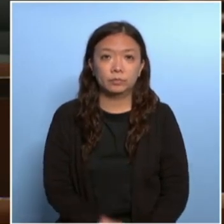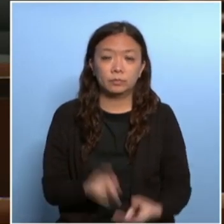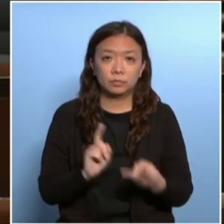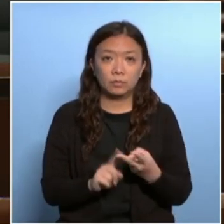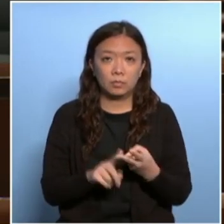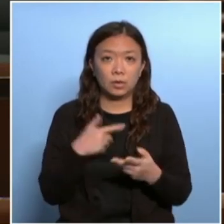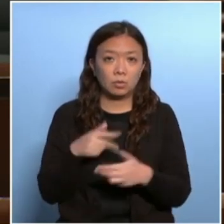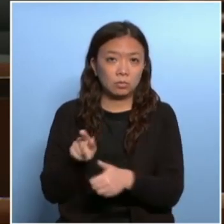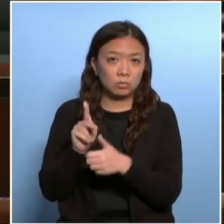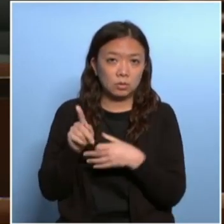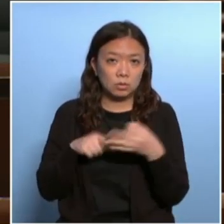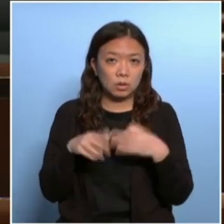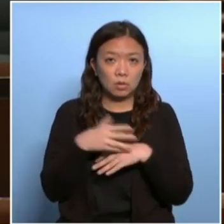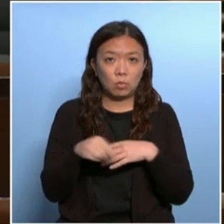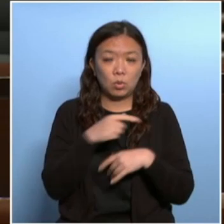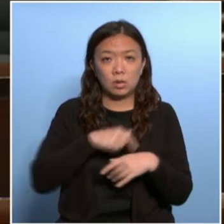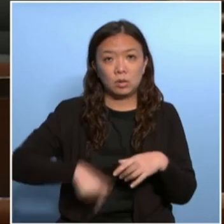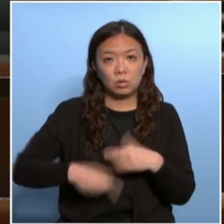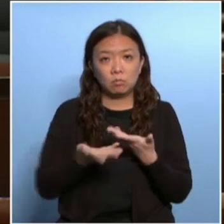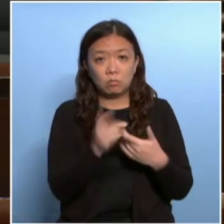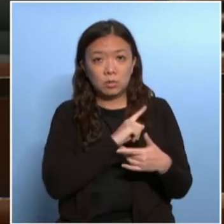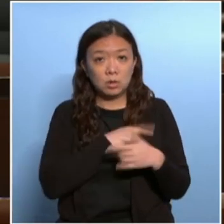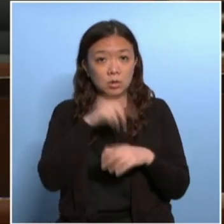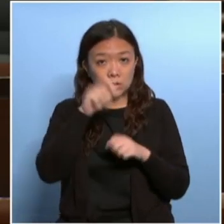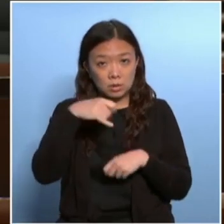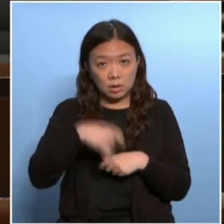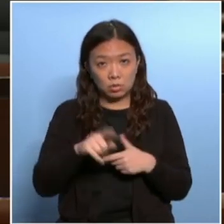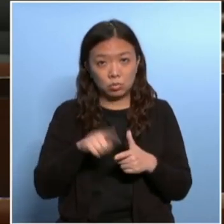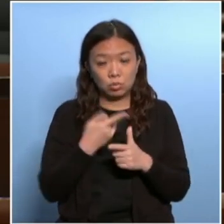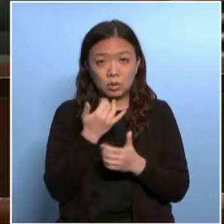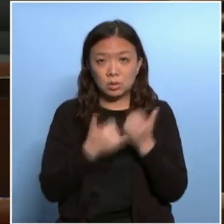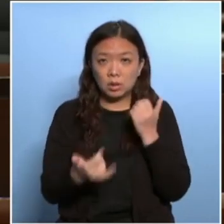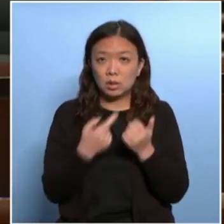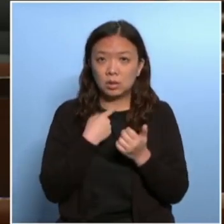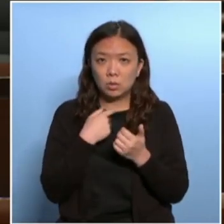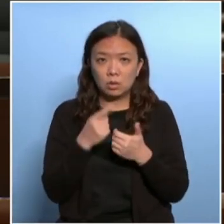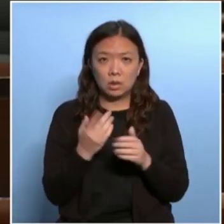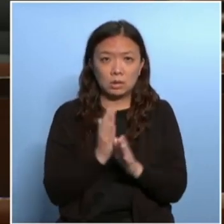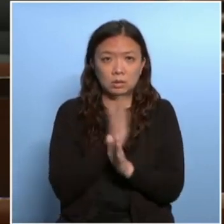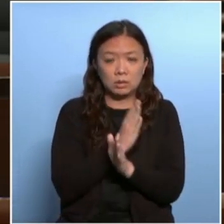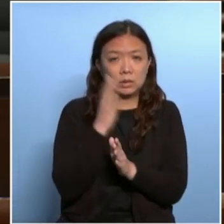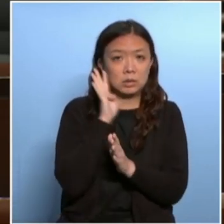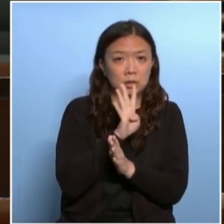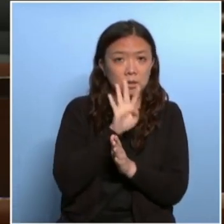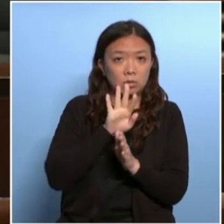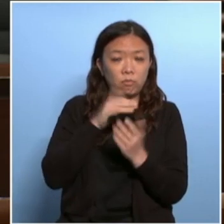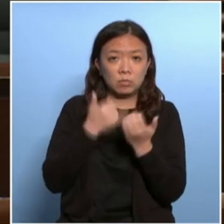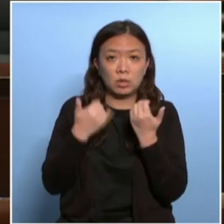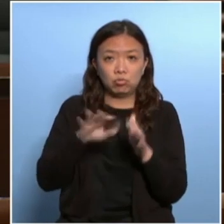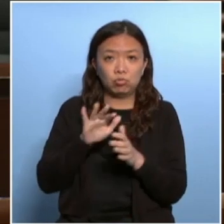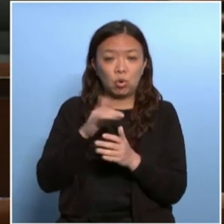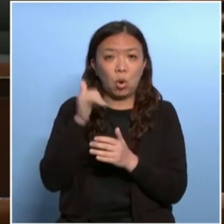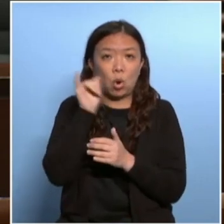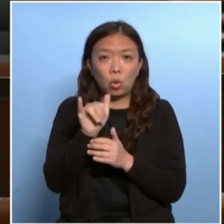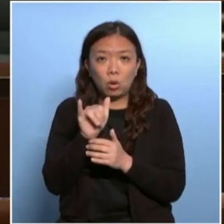我引述毛孟靜議員，他就說你自己都承認下個月要生產，你前四後六好起碼就